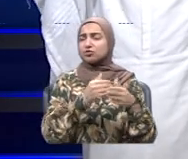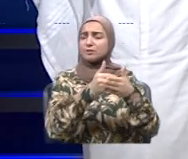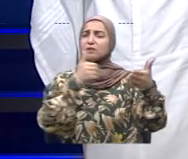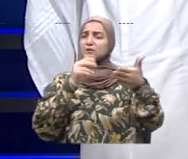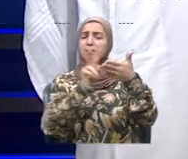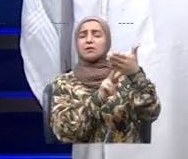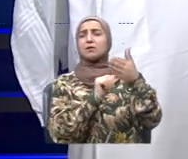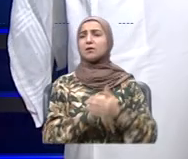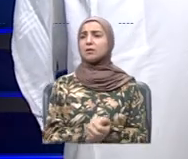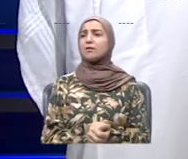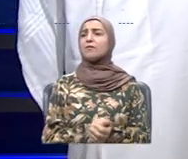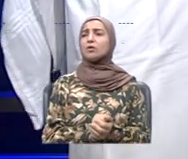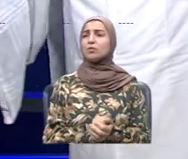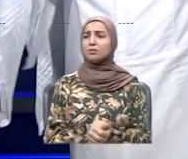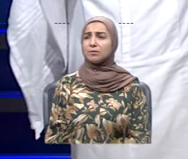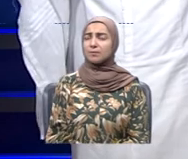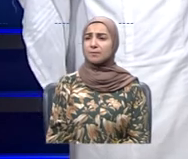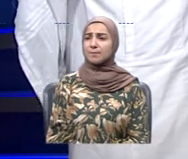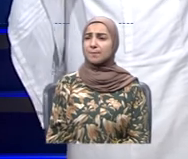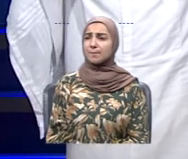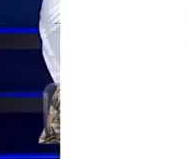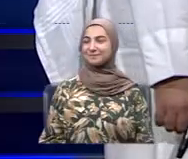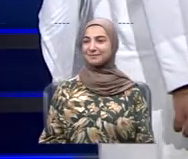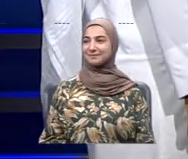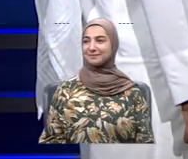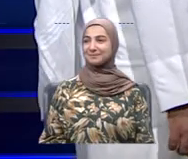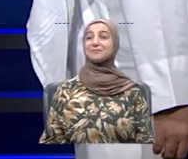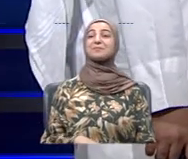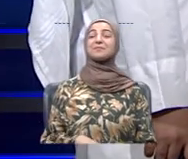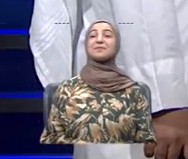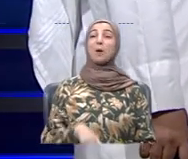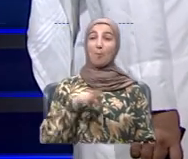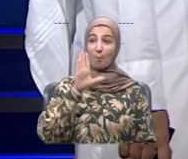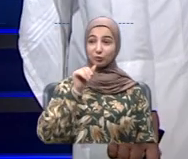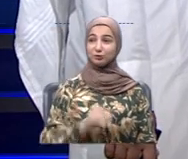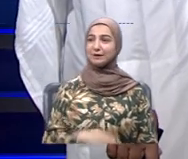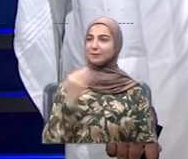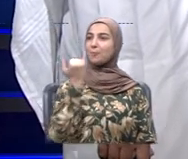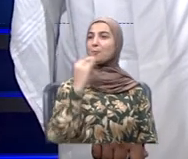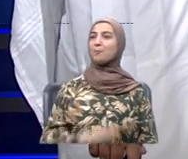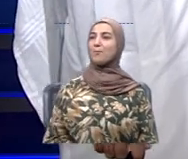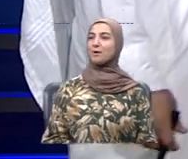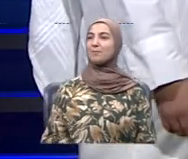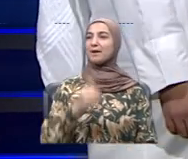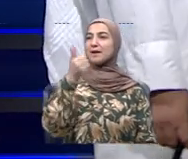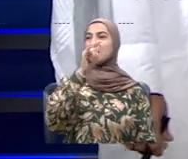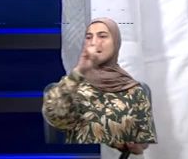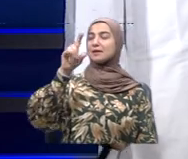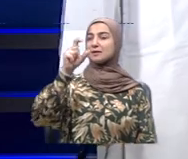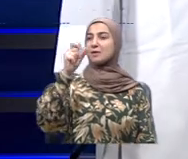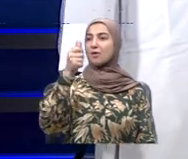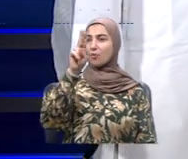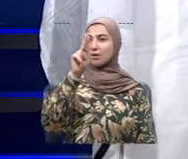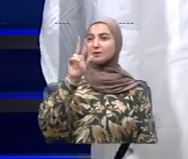الإشكالية، فهو يعاني منها أيضا. أيضا من المؤشرات المهمة في الحجاج هي وجود